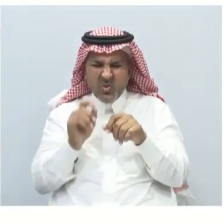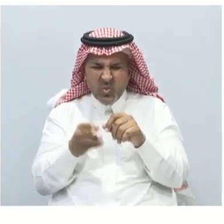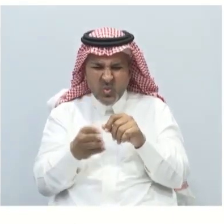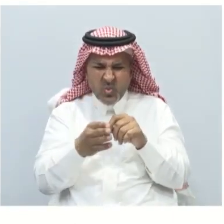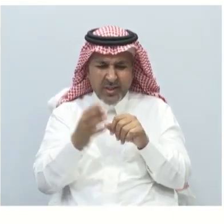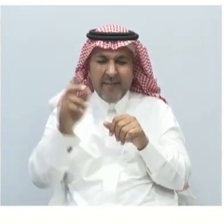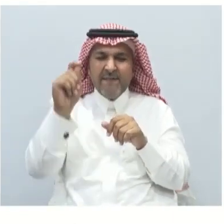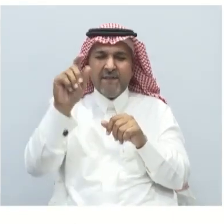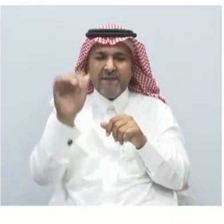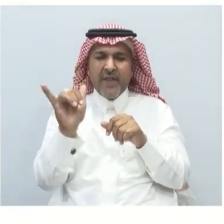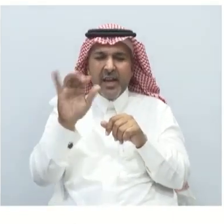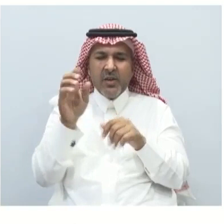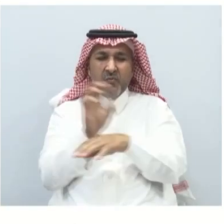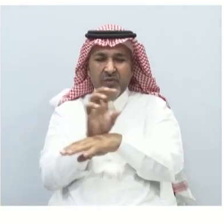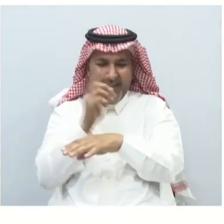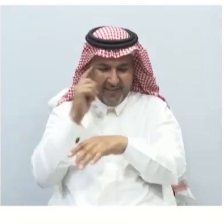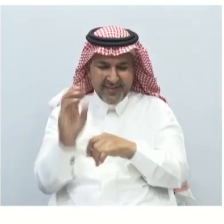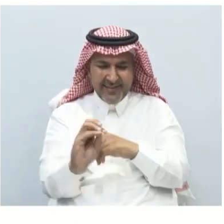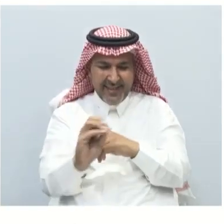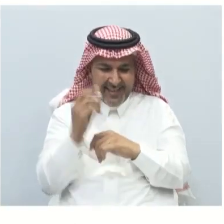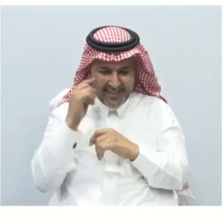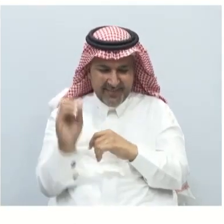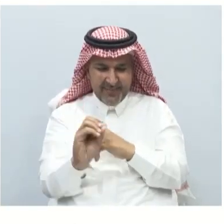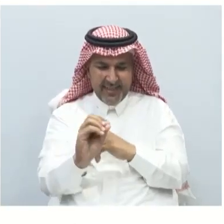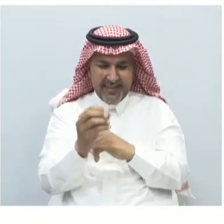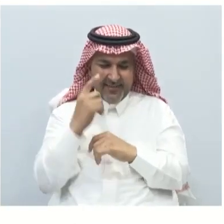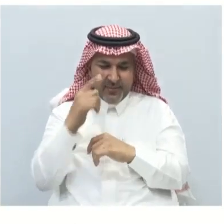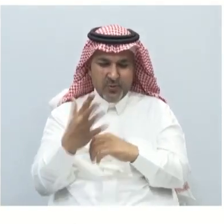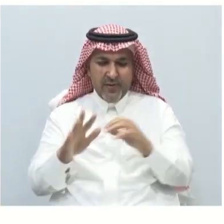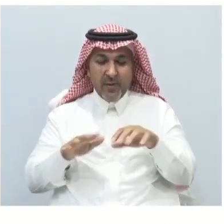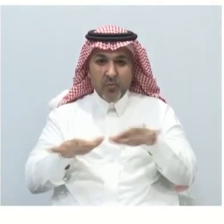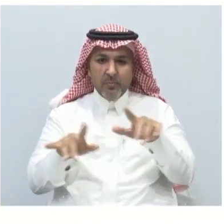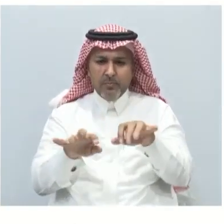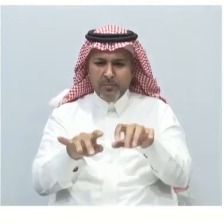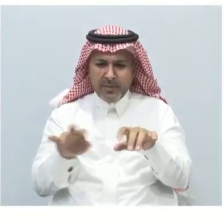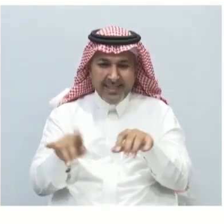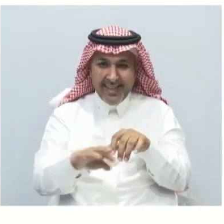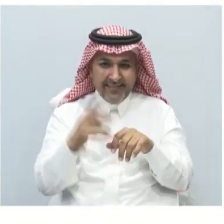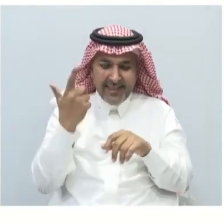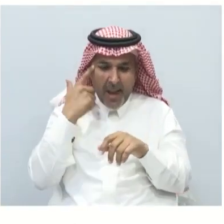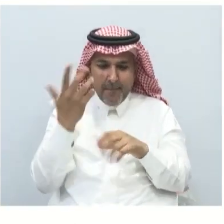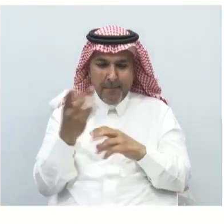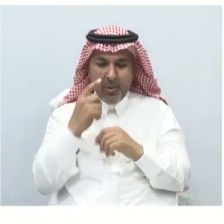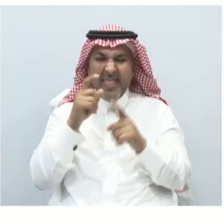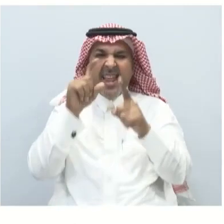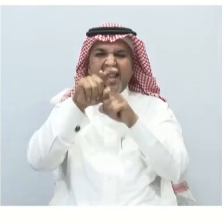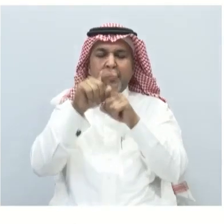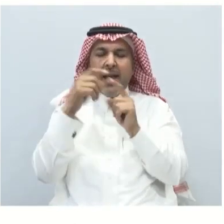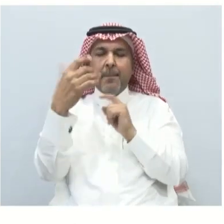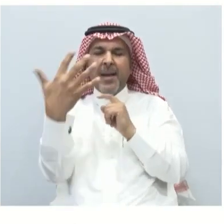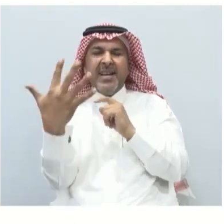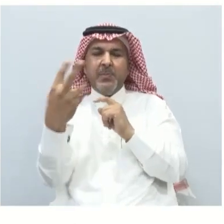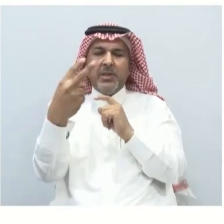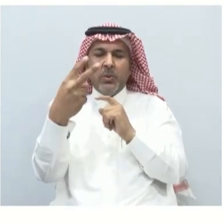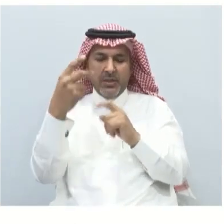الى جهاز واحد عند البدايه فاوجد داله اسيه تمثل النمو في انتشار الفيروس منذ البدايه طبعا احنا نعرف ان